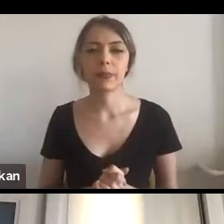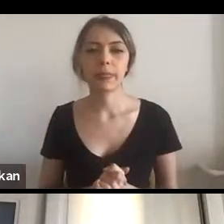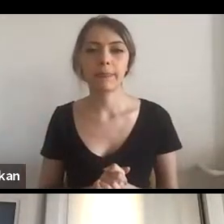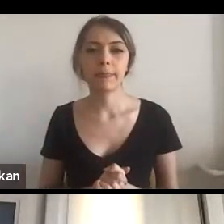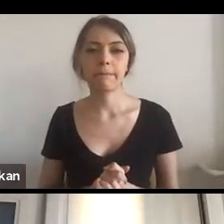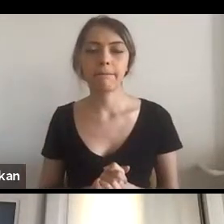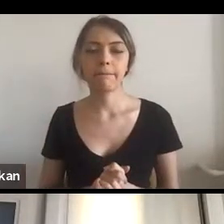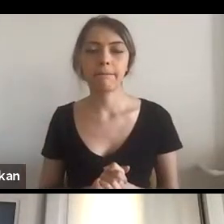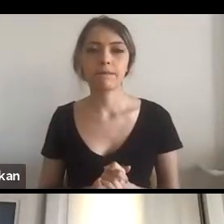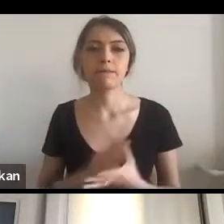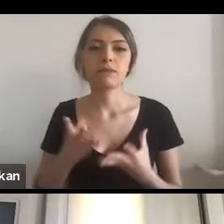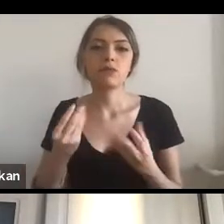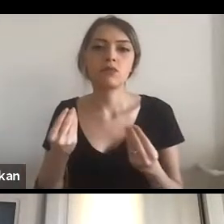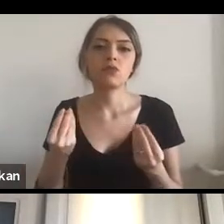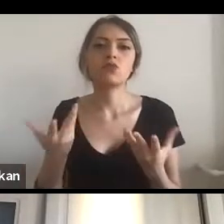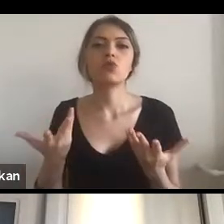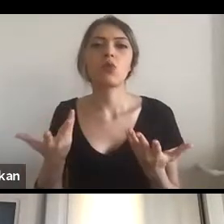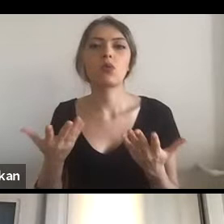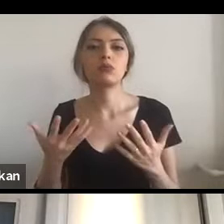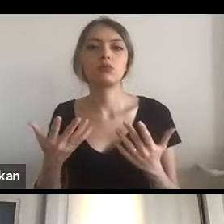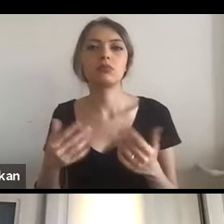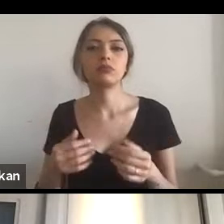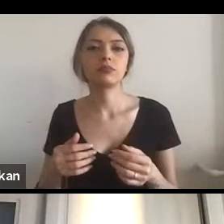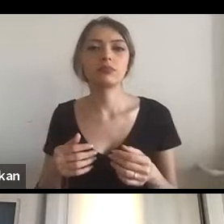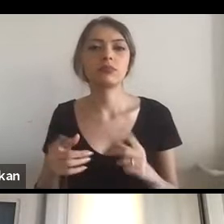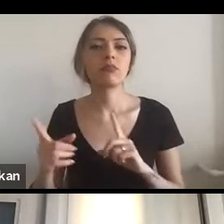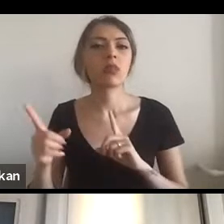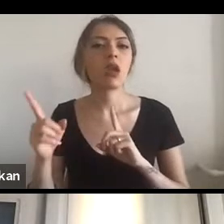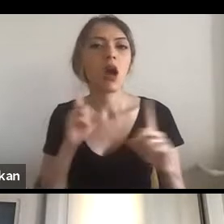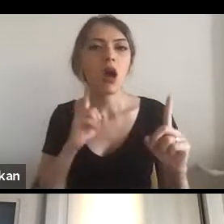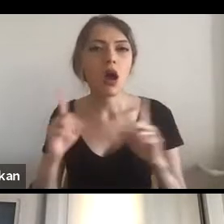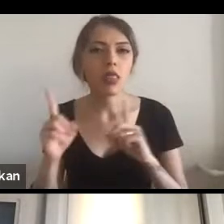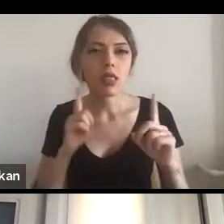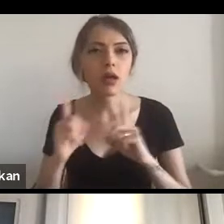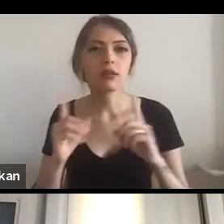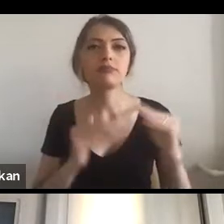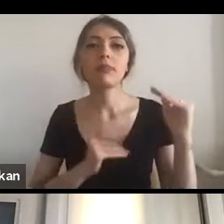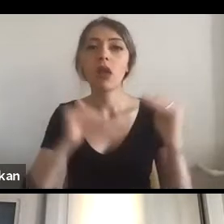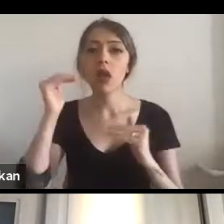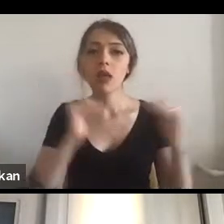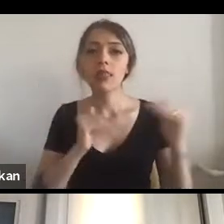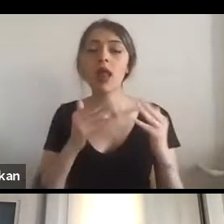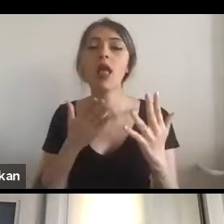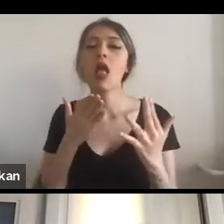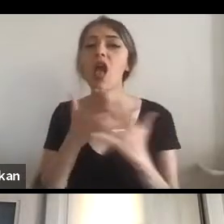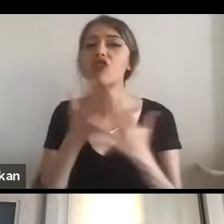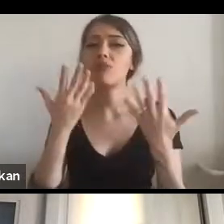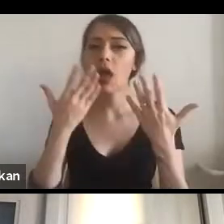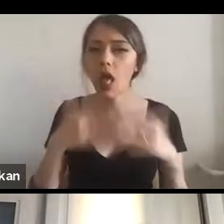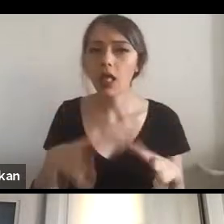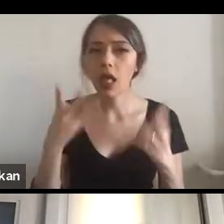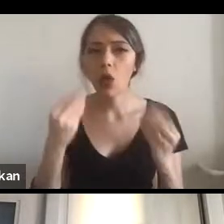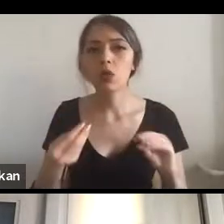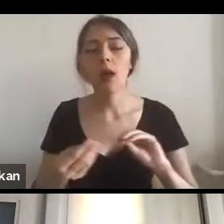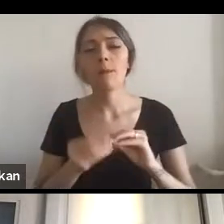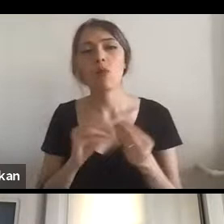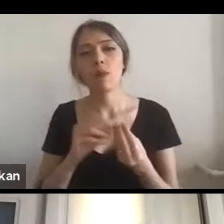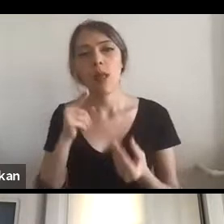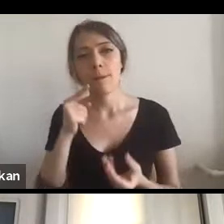Zaten çok böyle temel o mekanizmalarda işlemeyen, adalete erişimi engelleyen en temel sorunlardan bir tanesi.